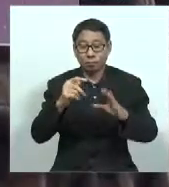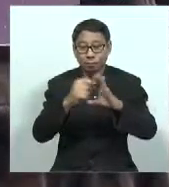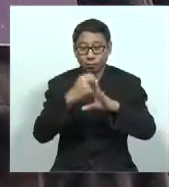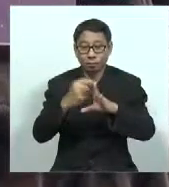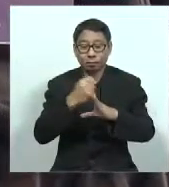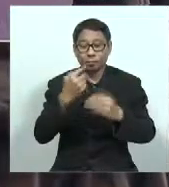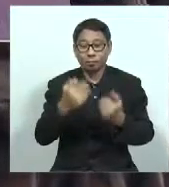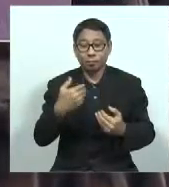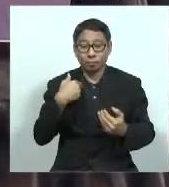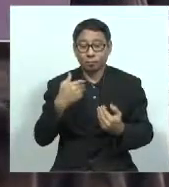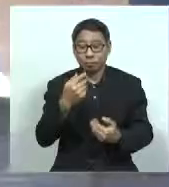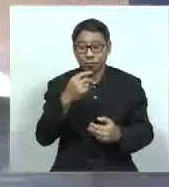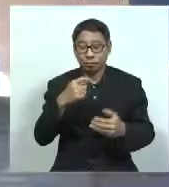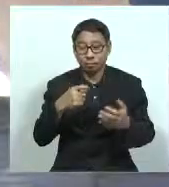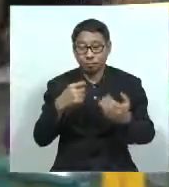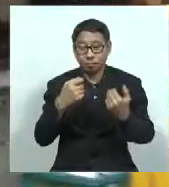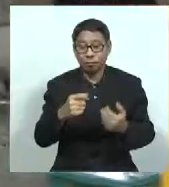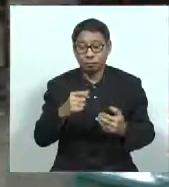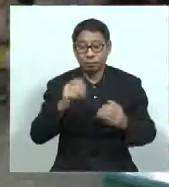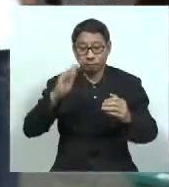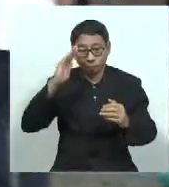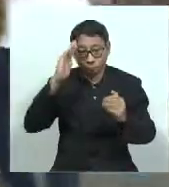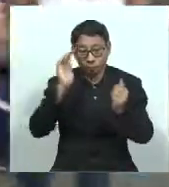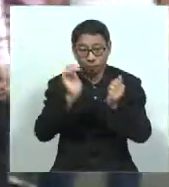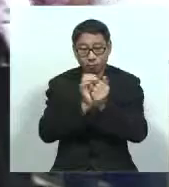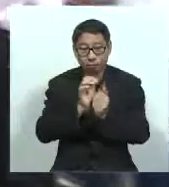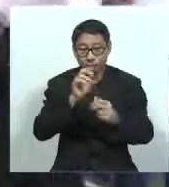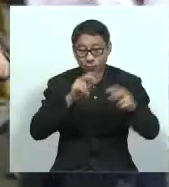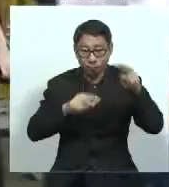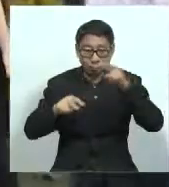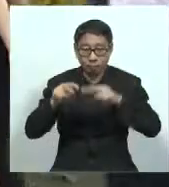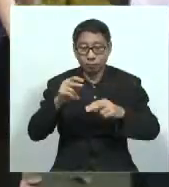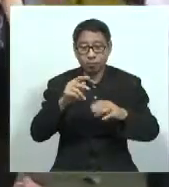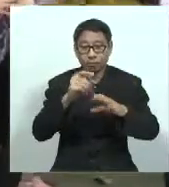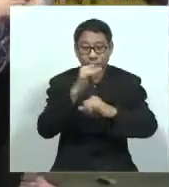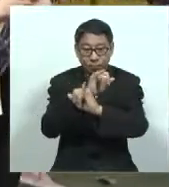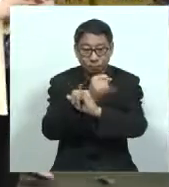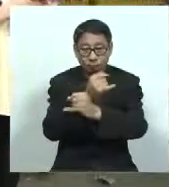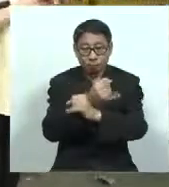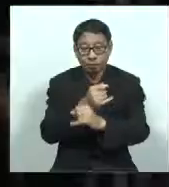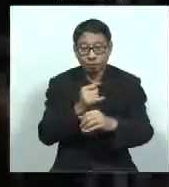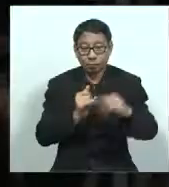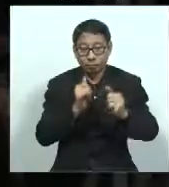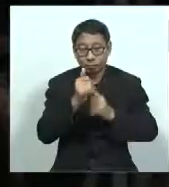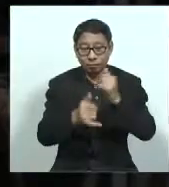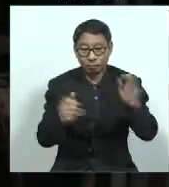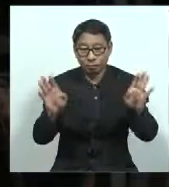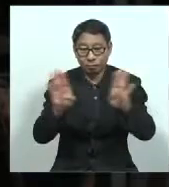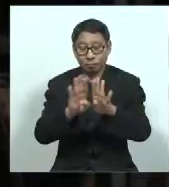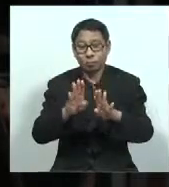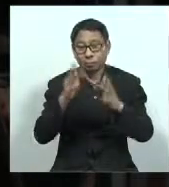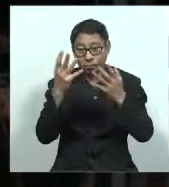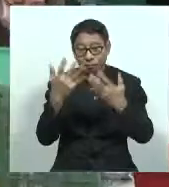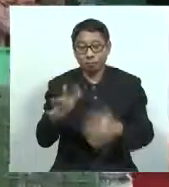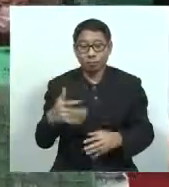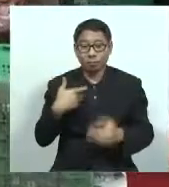สำหรับในพื้นที่ที่เกิดเหตุมีเจ้าหน้าที่รักษาความปลอดภัยของทางโครงการตลาดนัดสวนจตุจักรเข้าไปทำการปิดล้อมพื้นที่โดยร